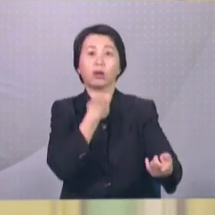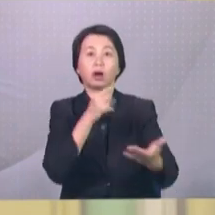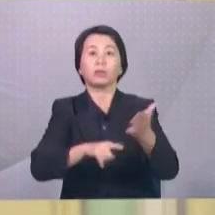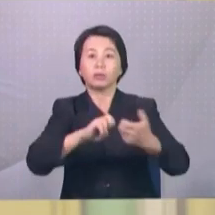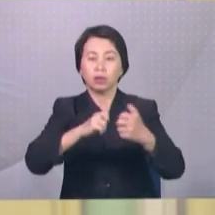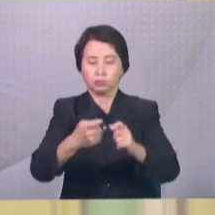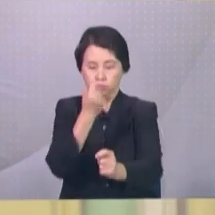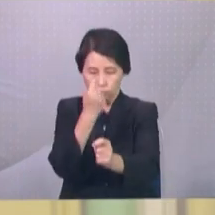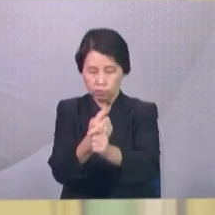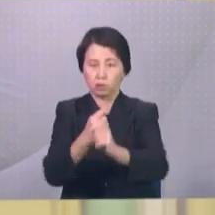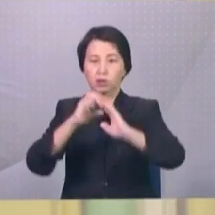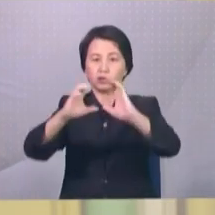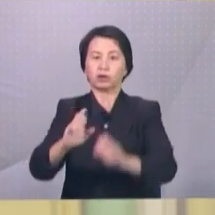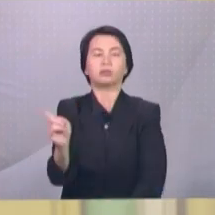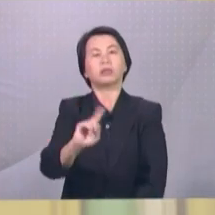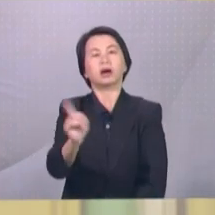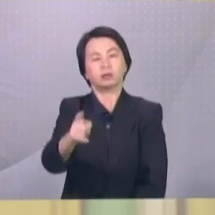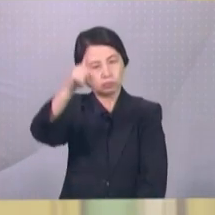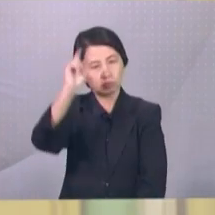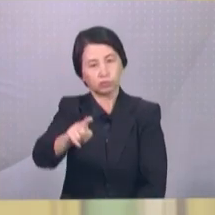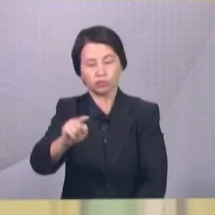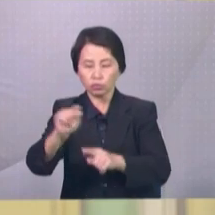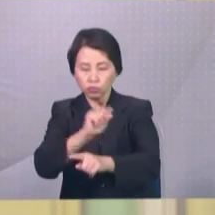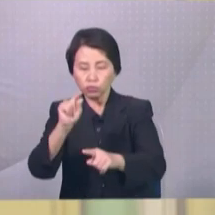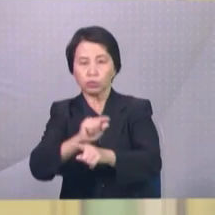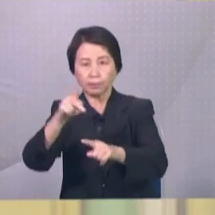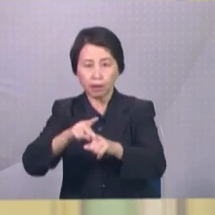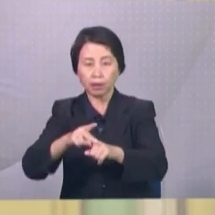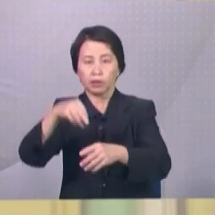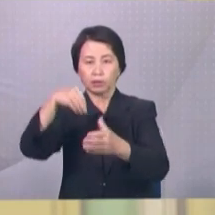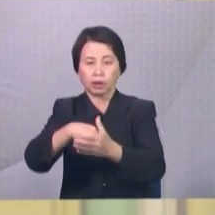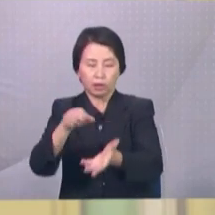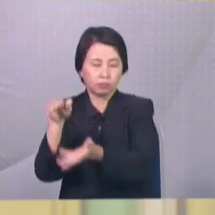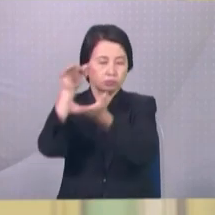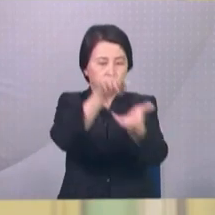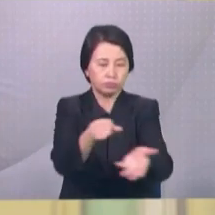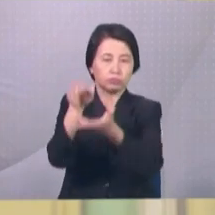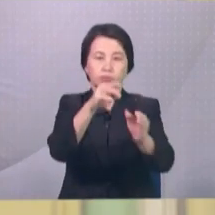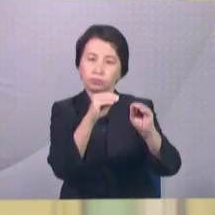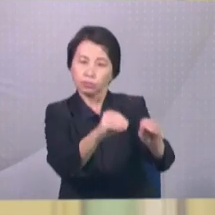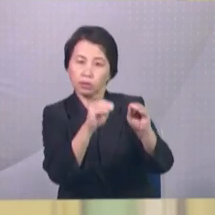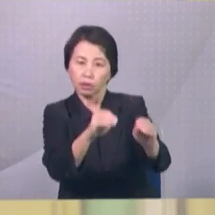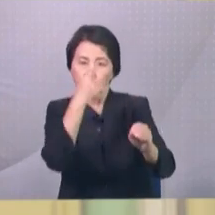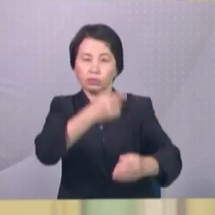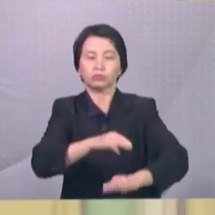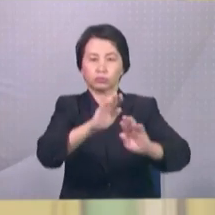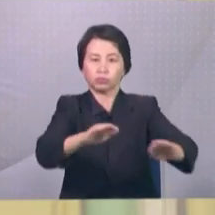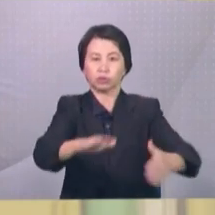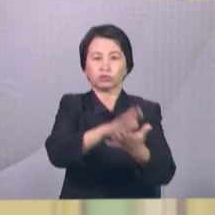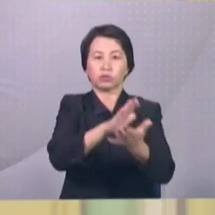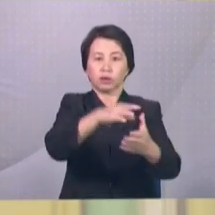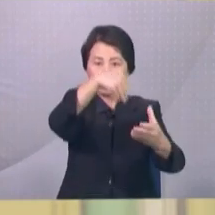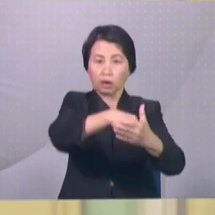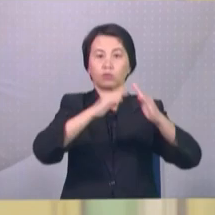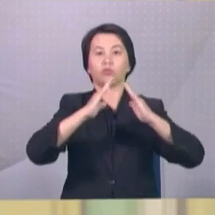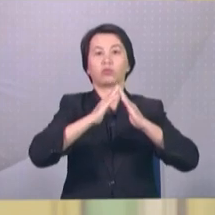dalam menetapkan kaedah mana yang patut digunapakai dalam menyampaikan pengajaran untuk anak-anak di rumah. Itu